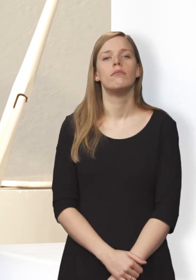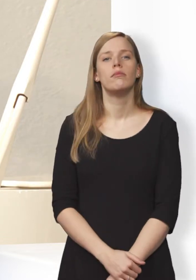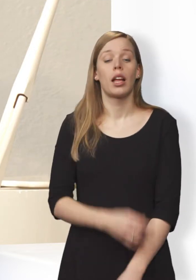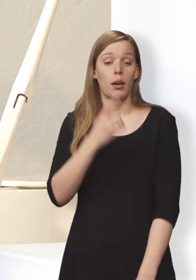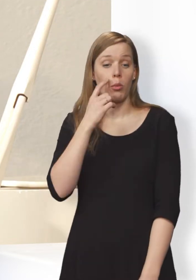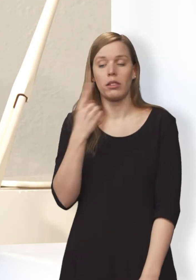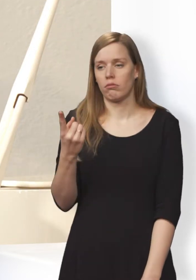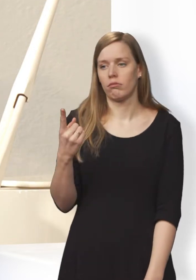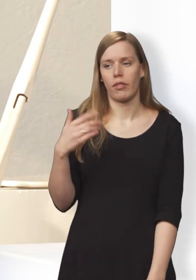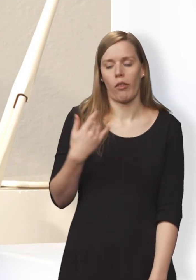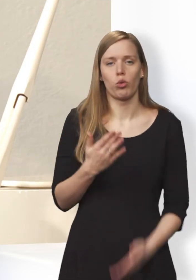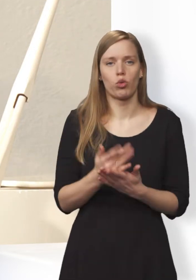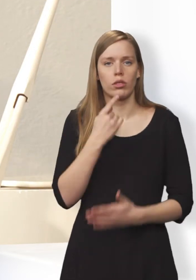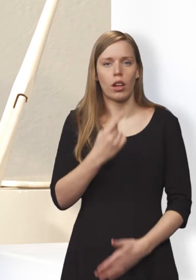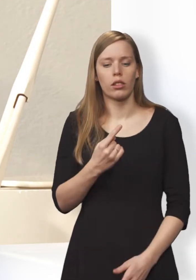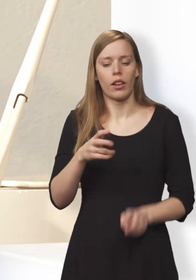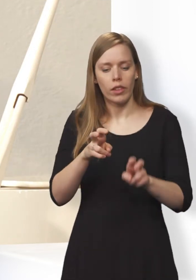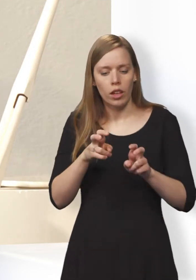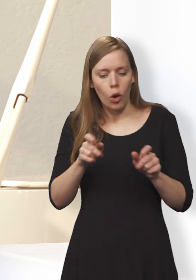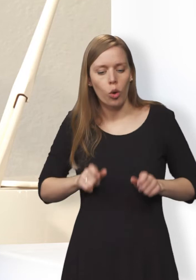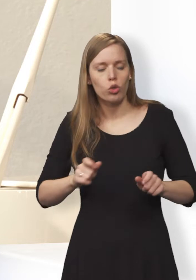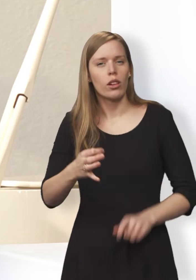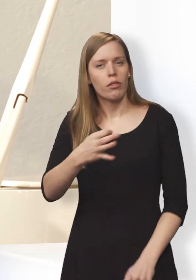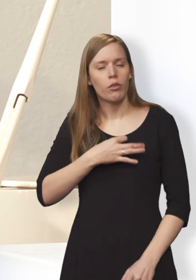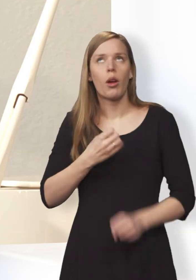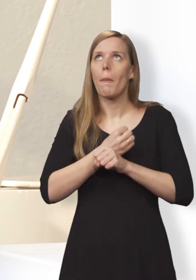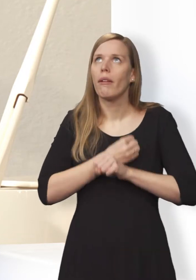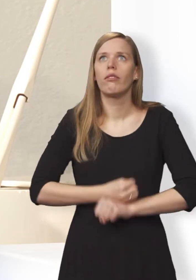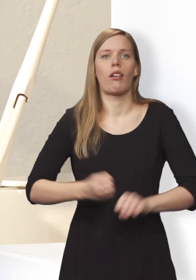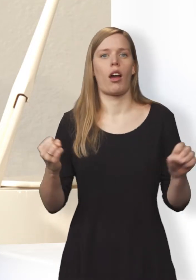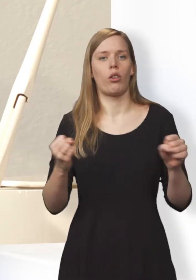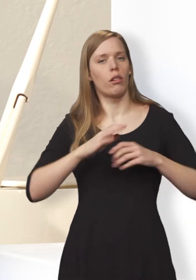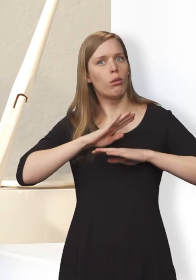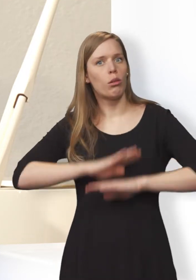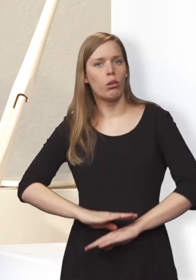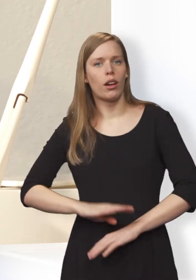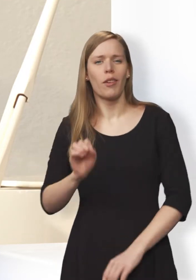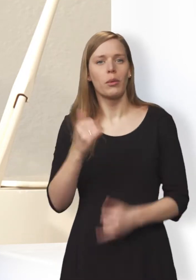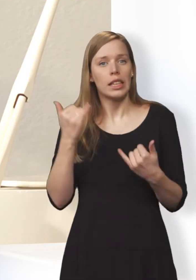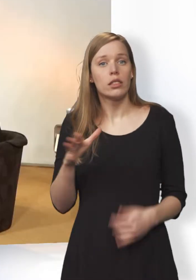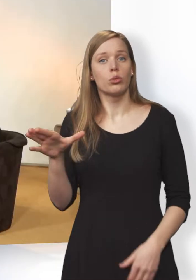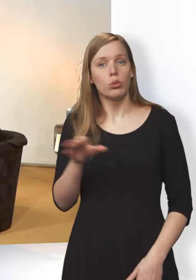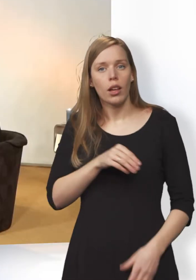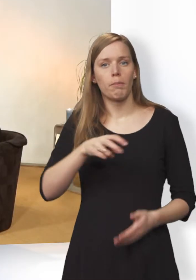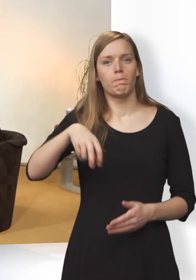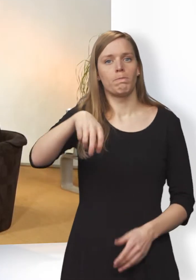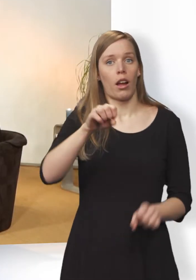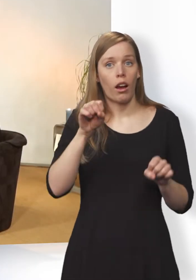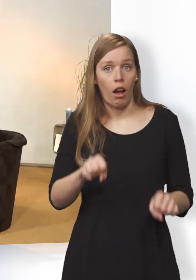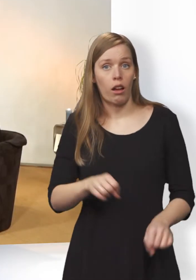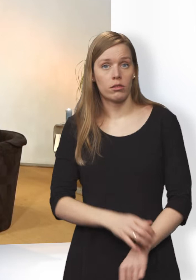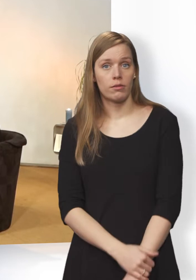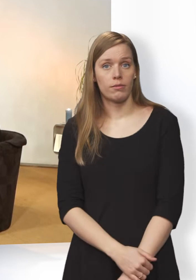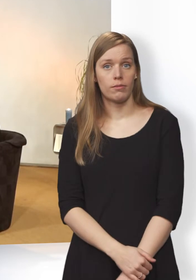den rollstuhl wie meine frau sagte als ganz große befreiung wir können wieder etwas miteinander tun als